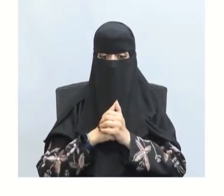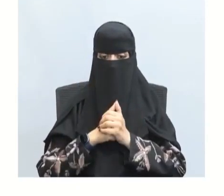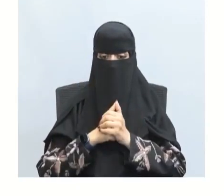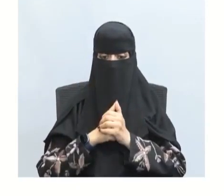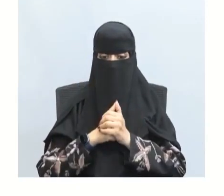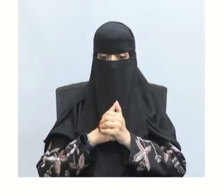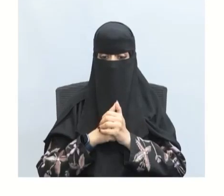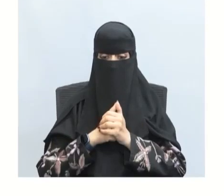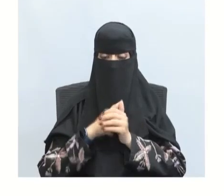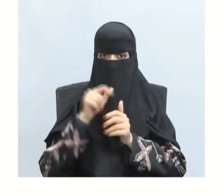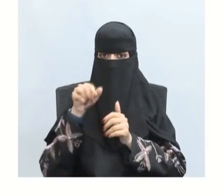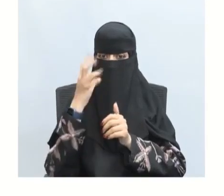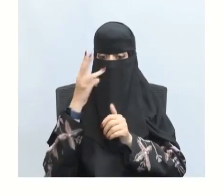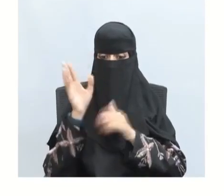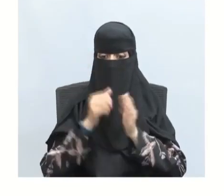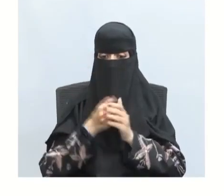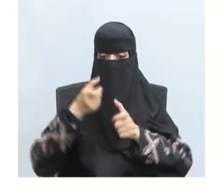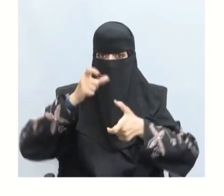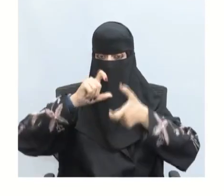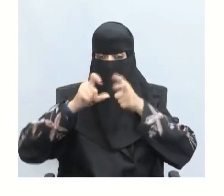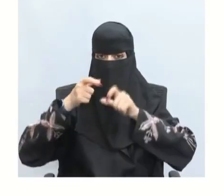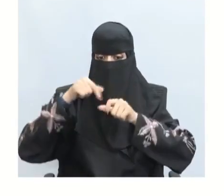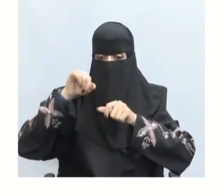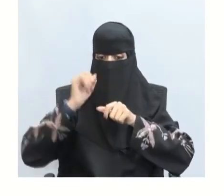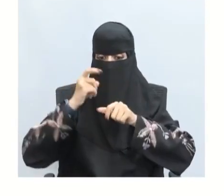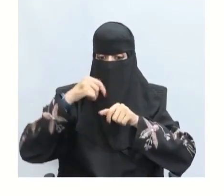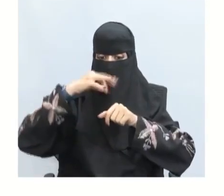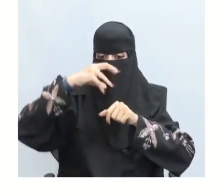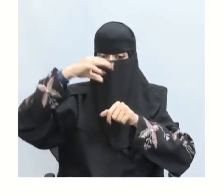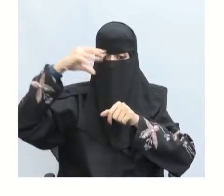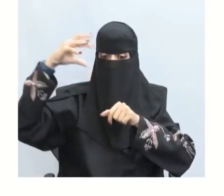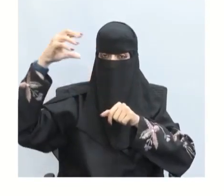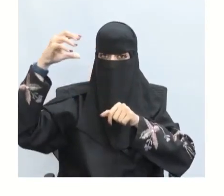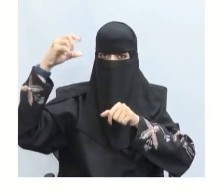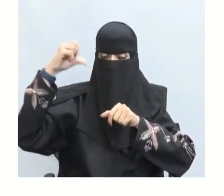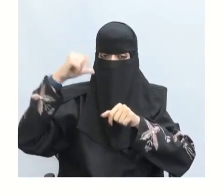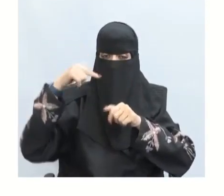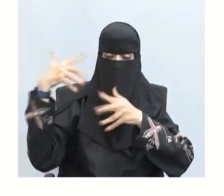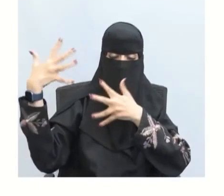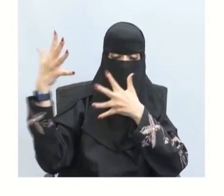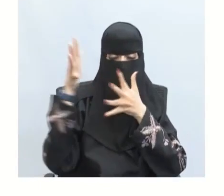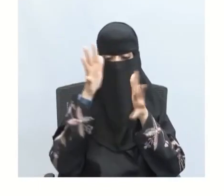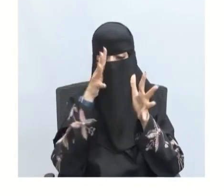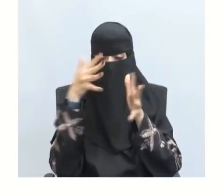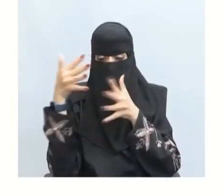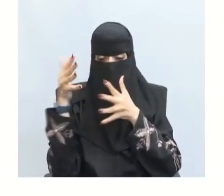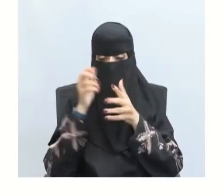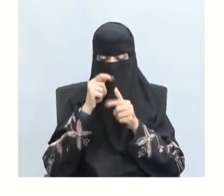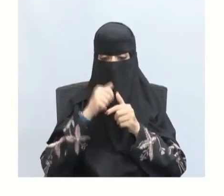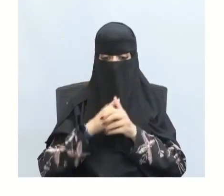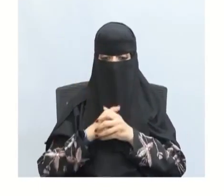احسنتم السؤال الثالث اختر الاجابه الصحيحه فيما يلي يتكون من